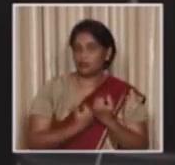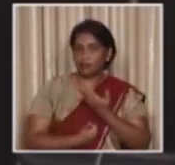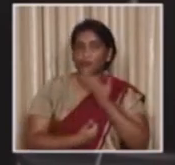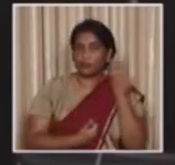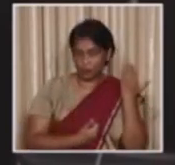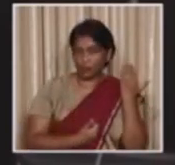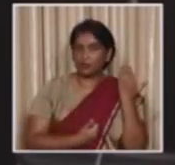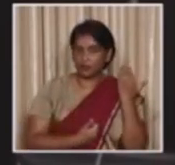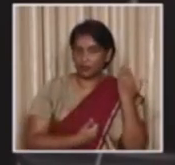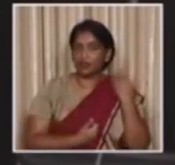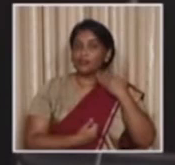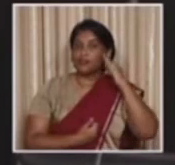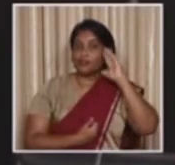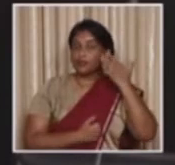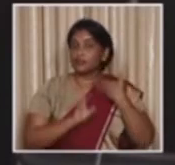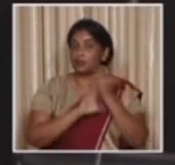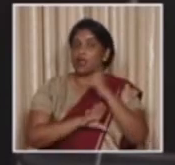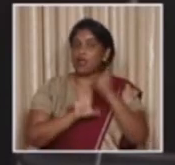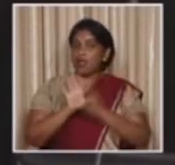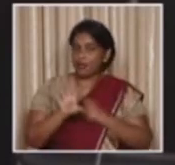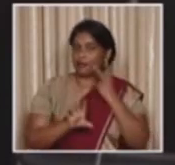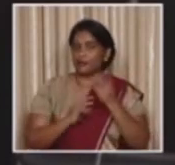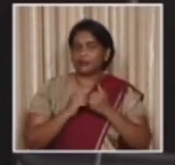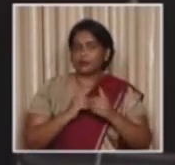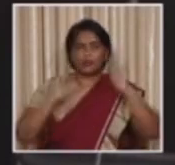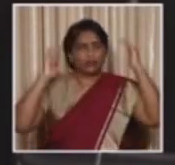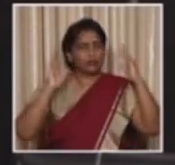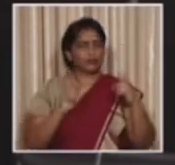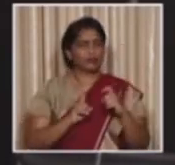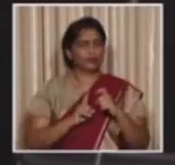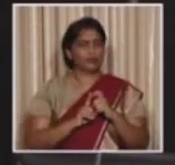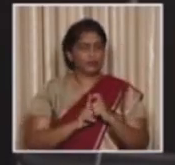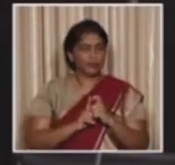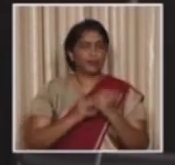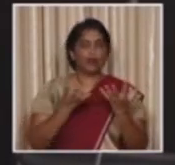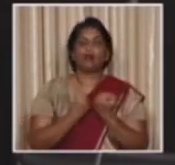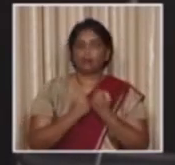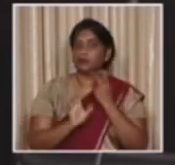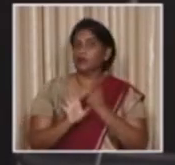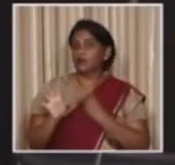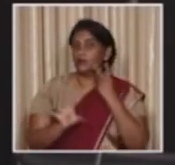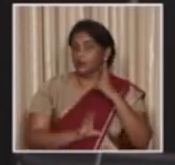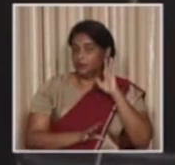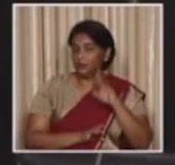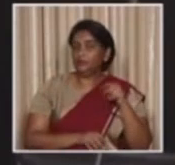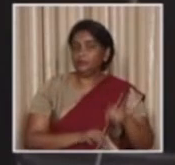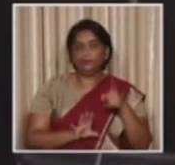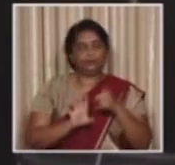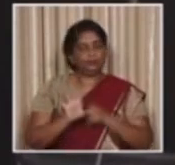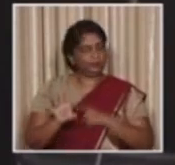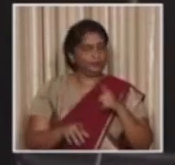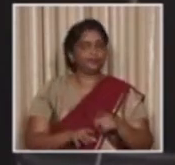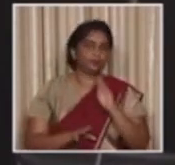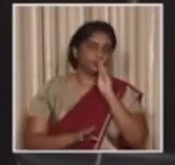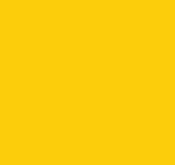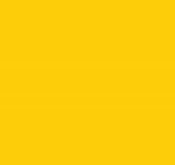පුළුවන් වෙන්නේ කියලා විශේෂයෙන්ම පහුගිය අවුරුද්දක අධික වර්ෂාපතනයක් ලැබිච්ච වර්ෂ දෙකක් නිසා මේ වසරේ එක්කෝ